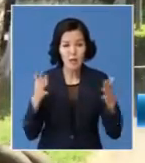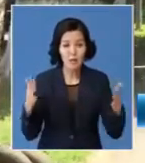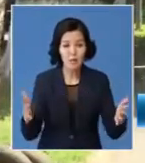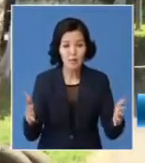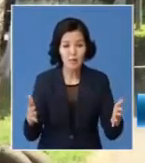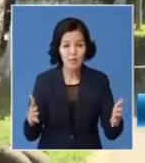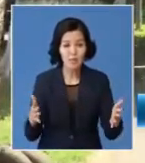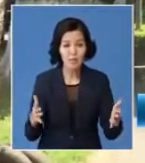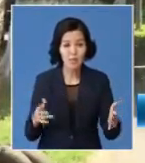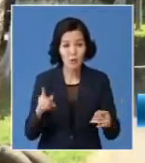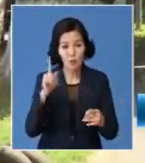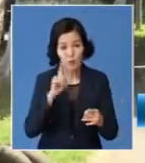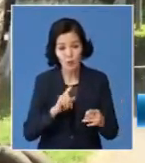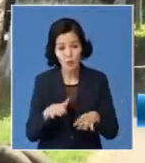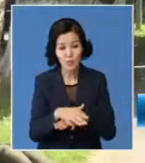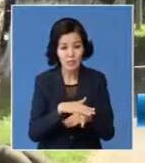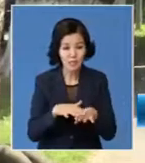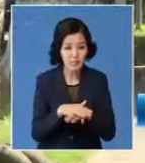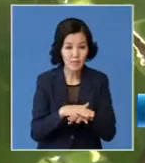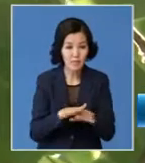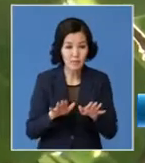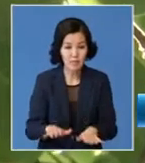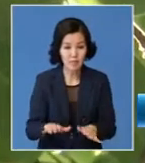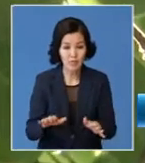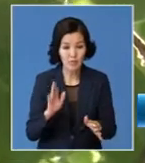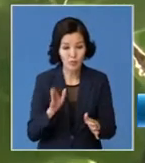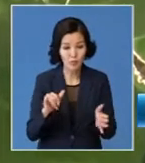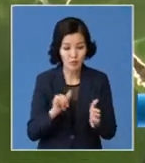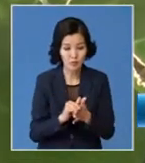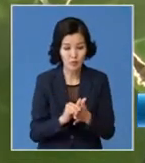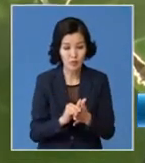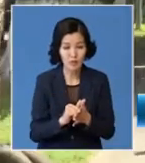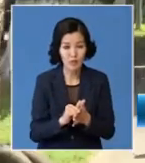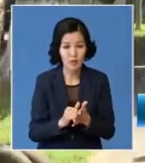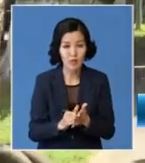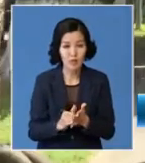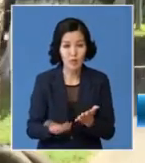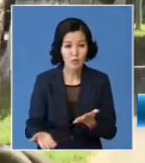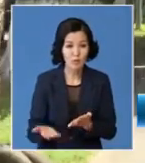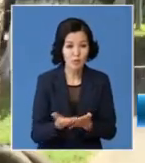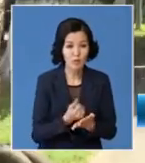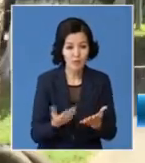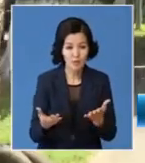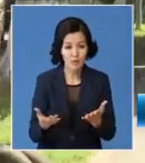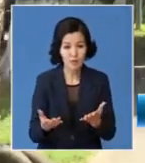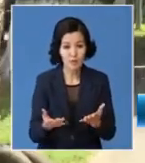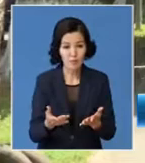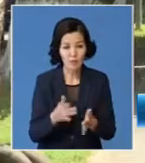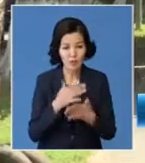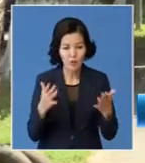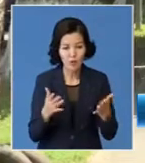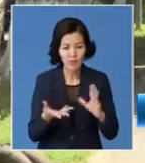не знаю, удобные для населения места. В первую очередь мы убираем контейнеры с тех мест, которые больше всего,